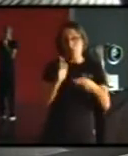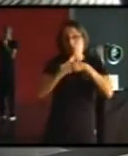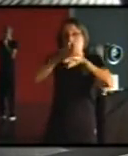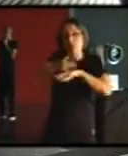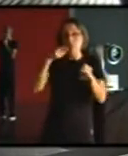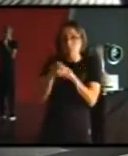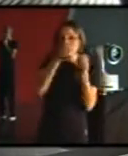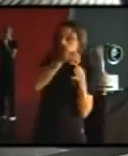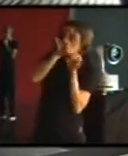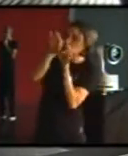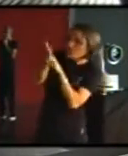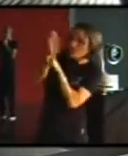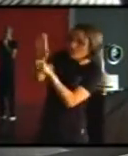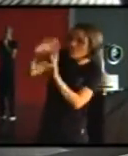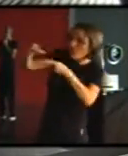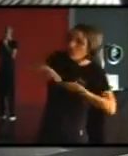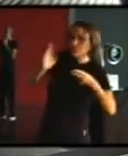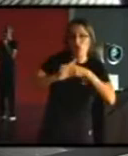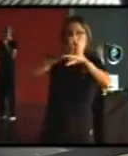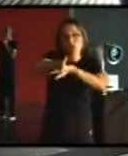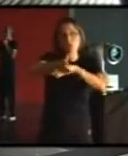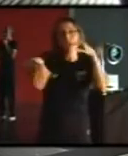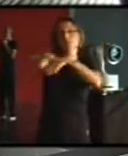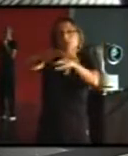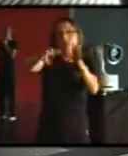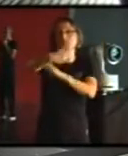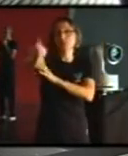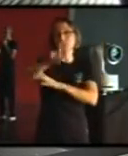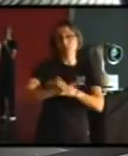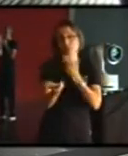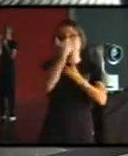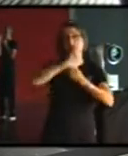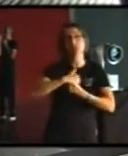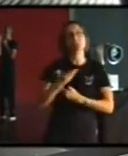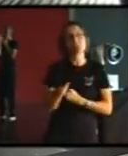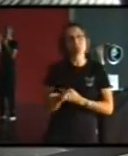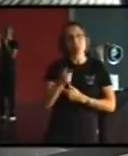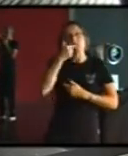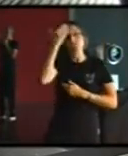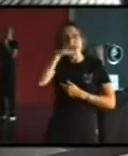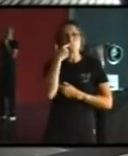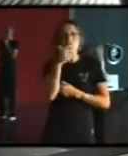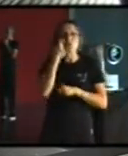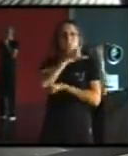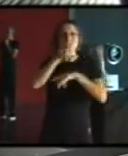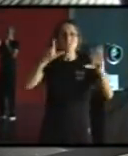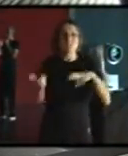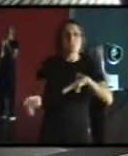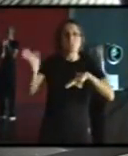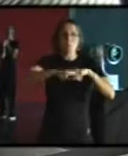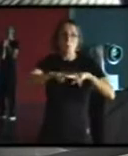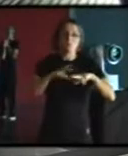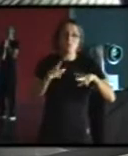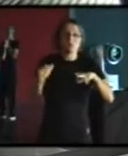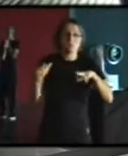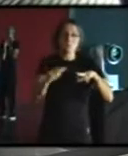c'est très stressant pour les visiteurs et pour ceux qui sortent. On dit qu'il y a 227 morts de mort naturelle pendant